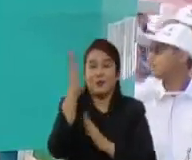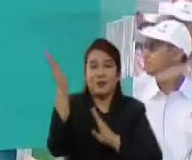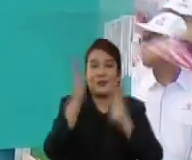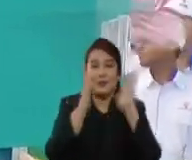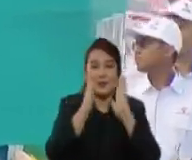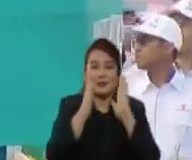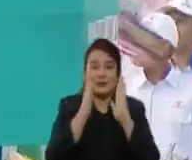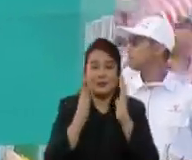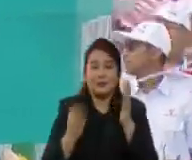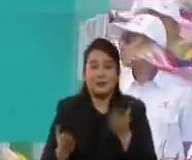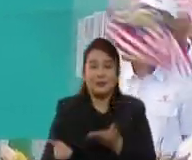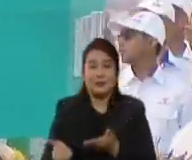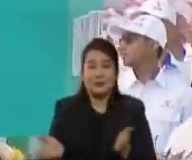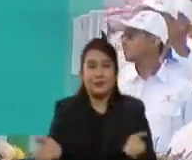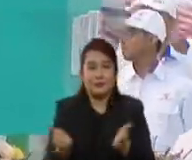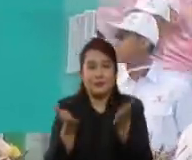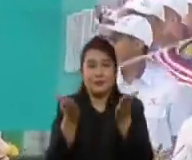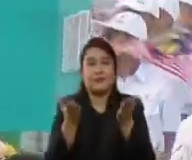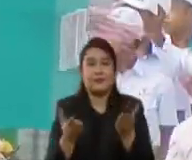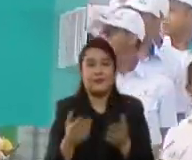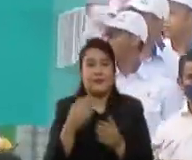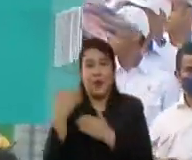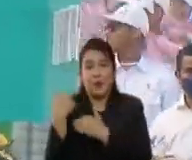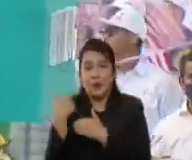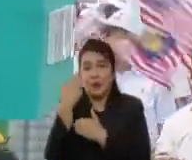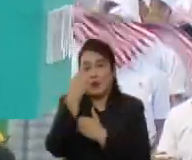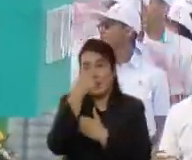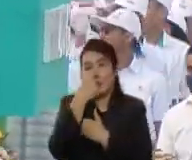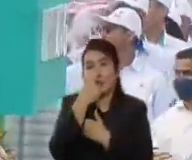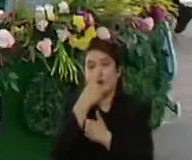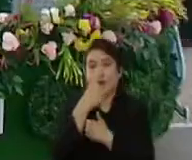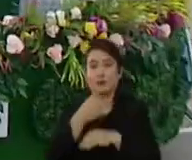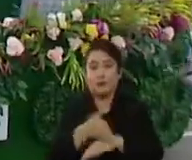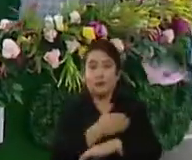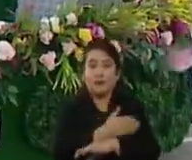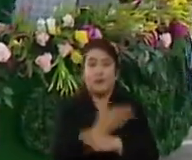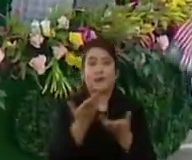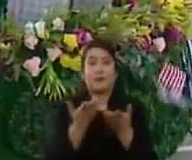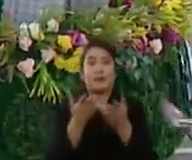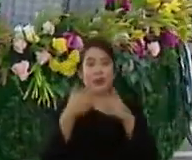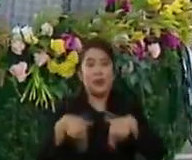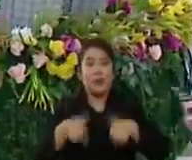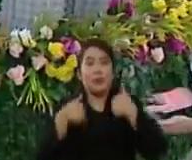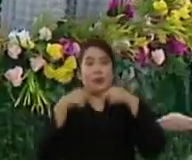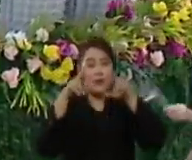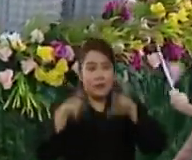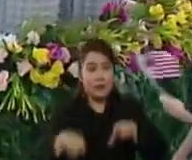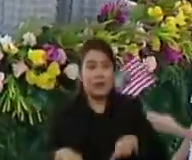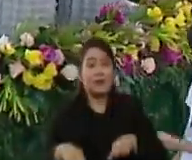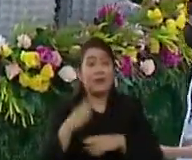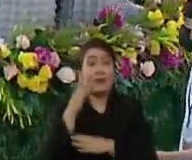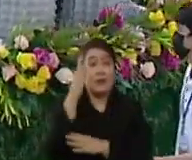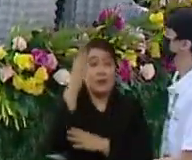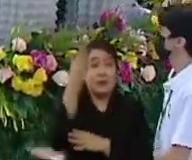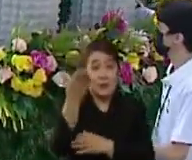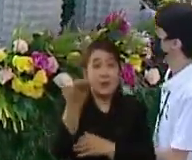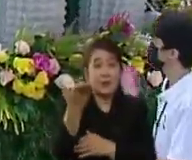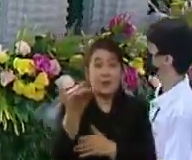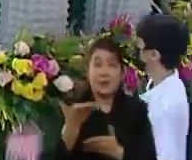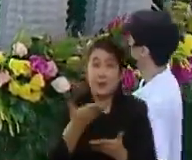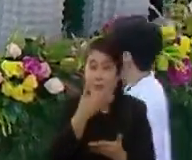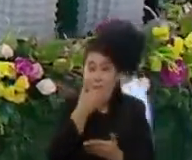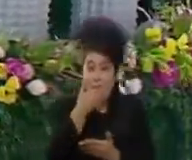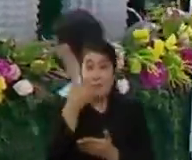didorong teguh dengan kepercayaan dan tanggungjawab untuk menambah baik kehidupan rakyat bagi memastikan masa depan yang lebih